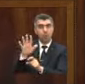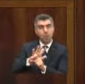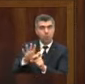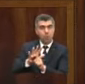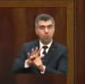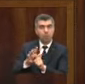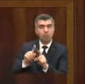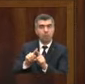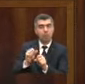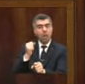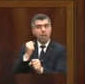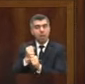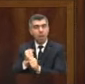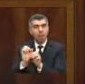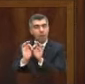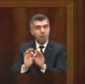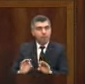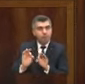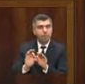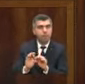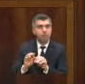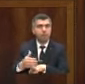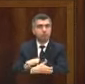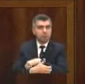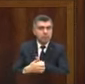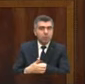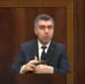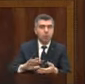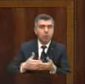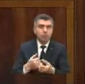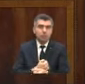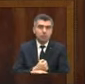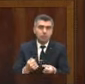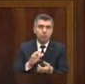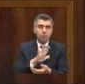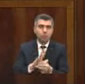الموحد، والهدف من هذا الشيء كامل هو توفير واحد الآلية موحدة